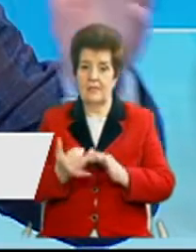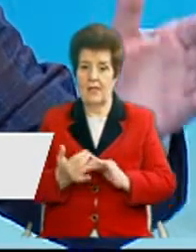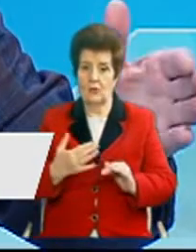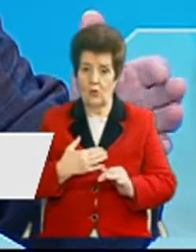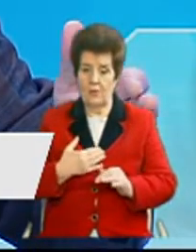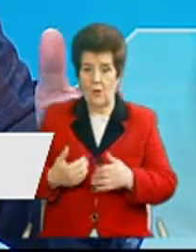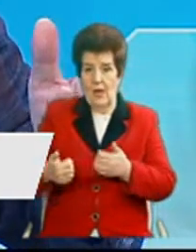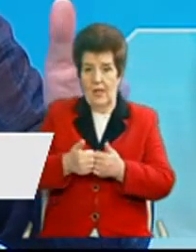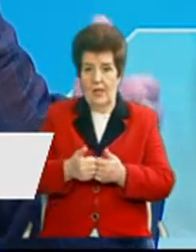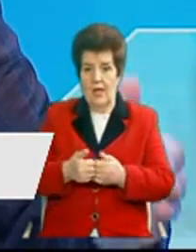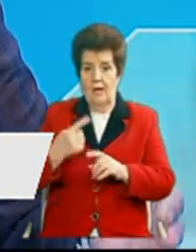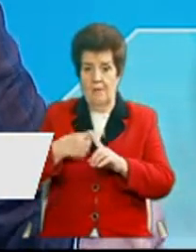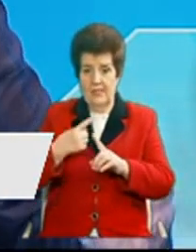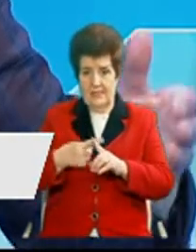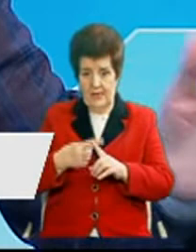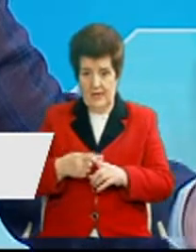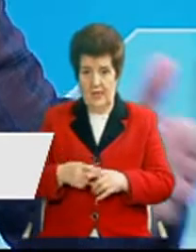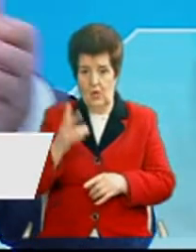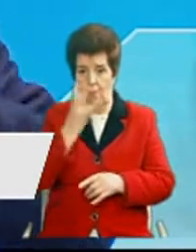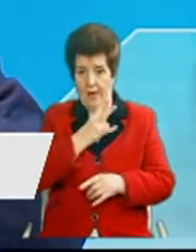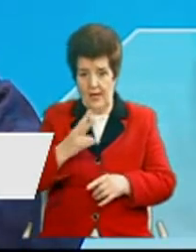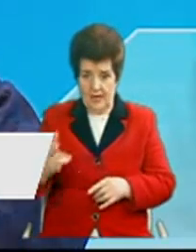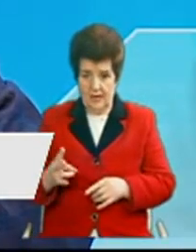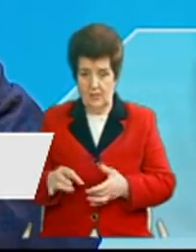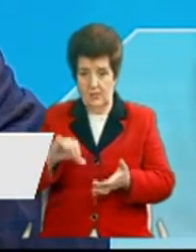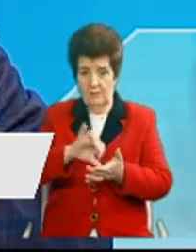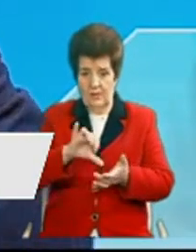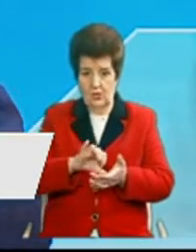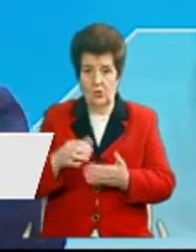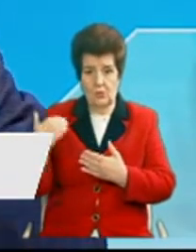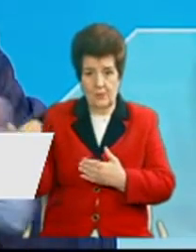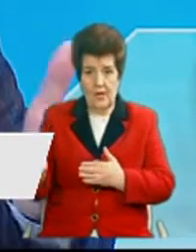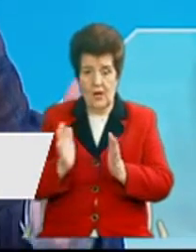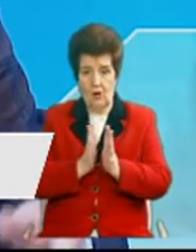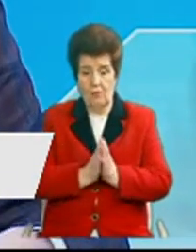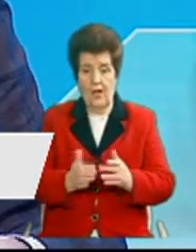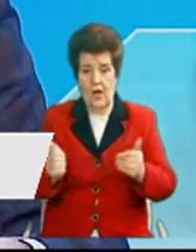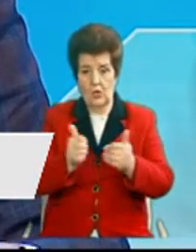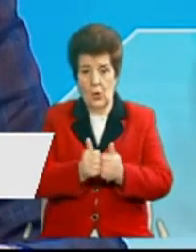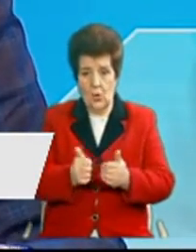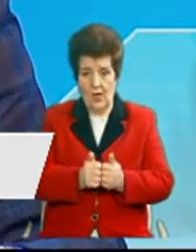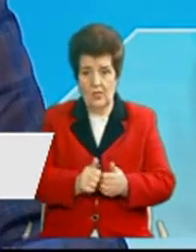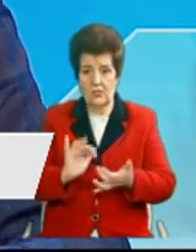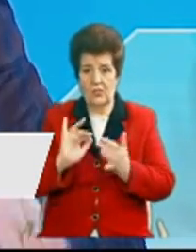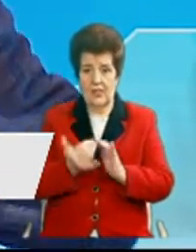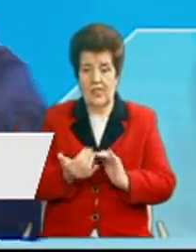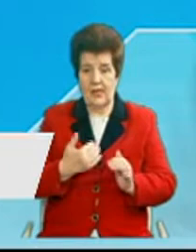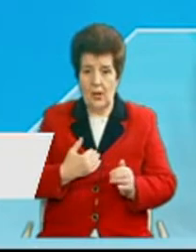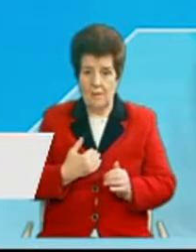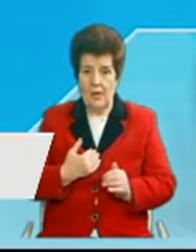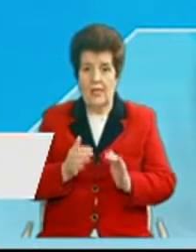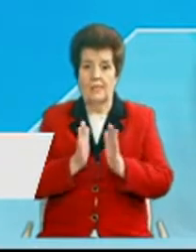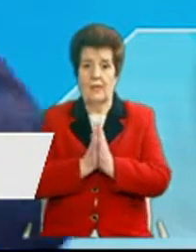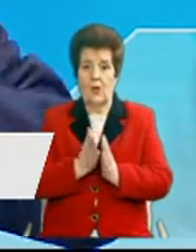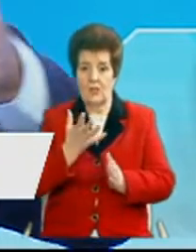lângă biserică, preotul din sat dorea să participe și dumnealui. Eu am rugat colegii și sătenii mei să-l